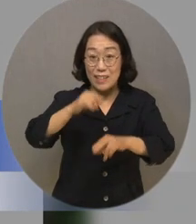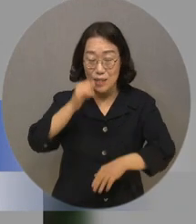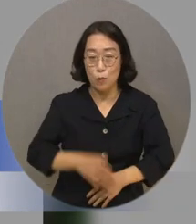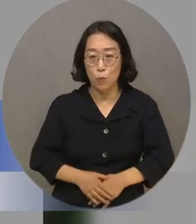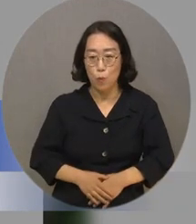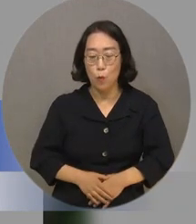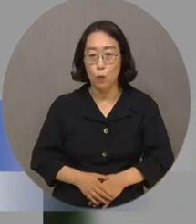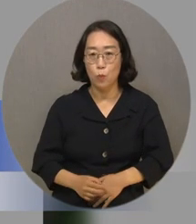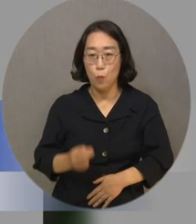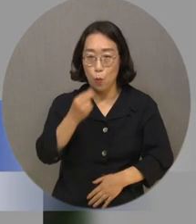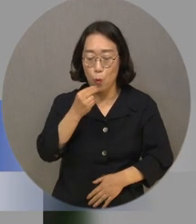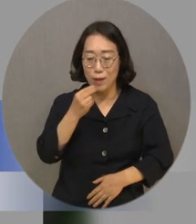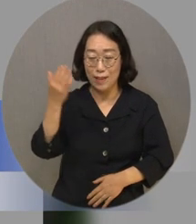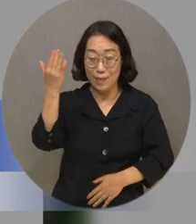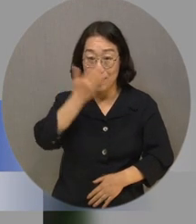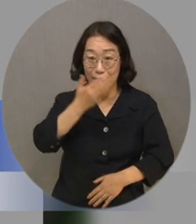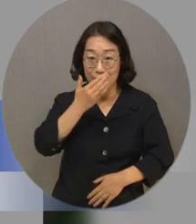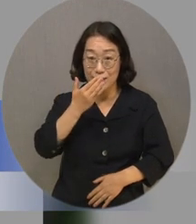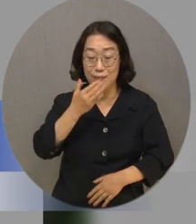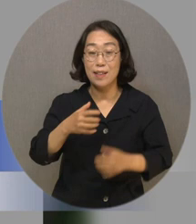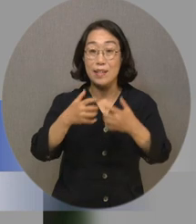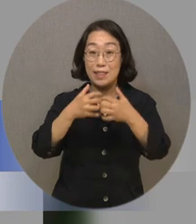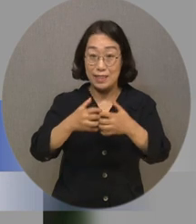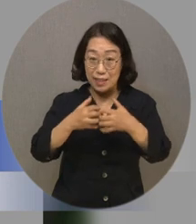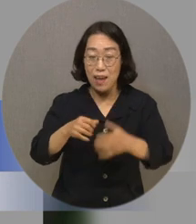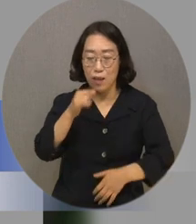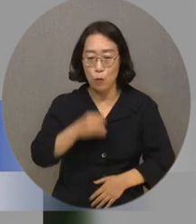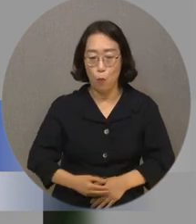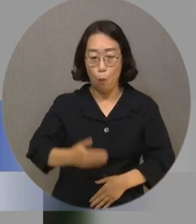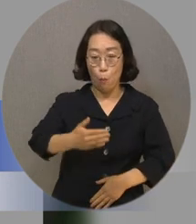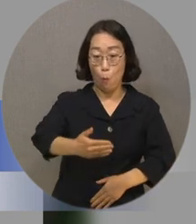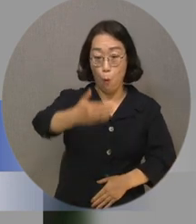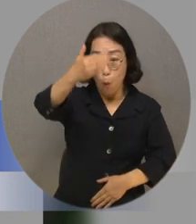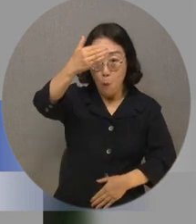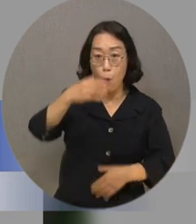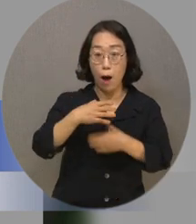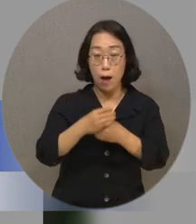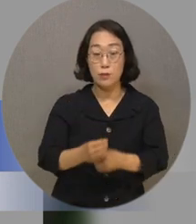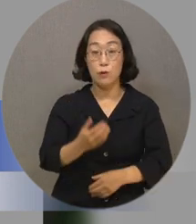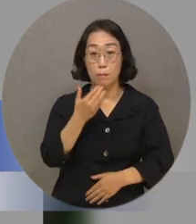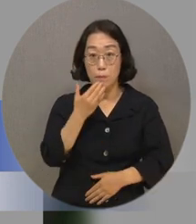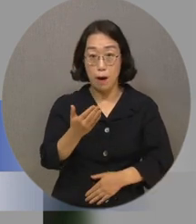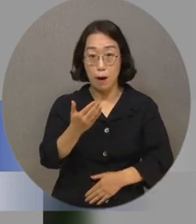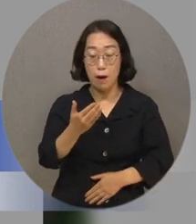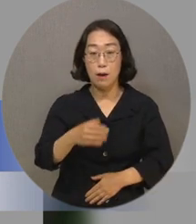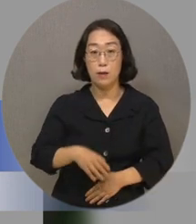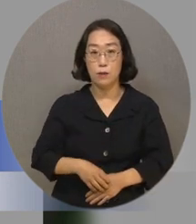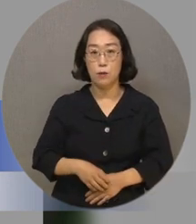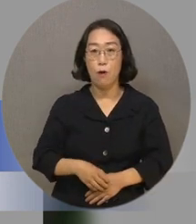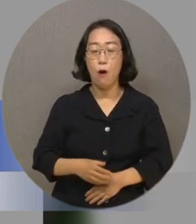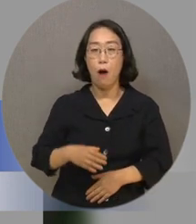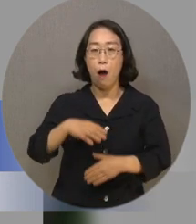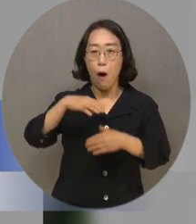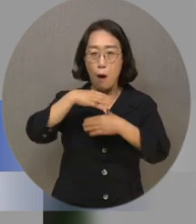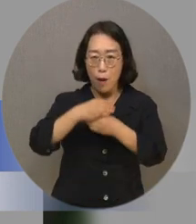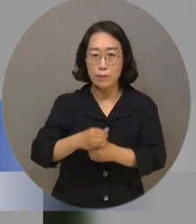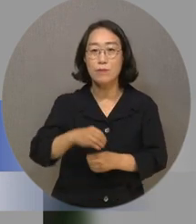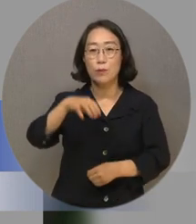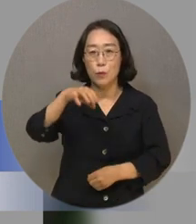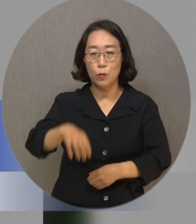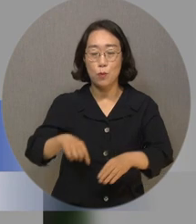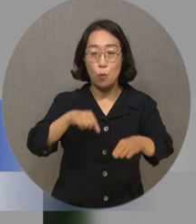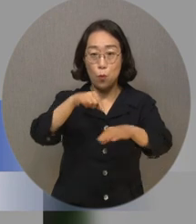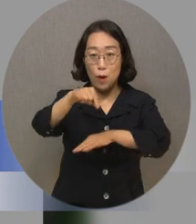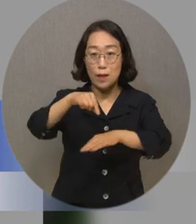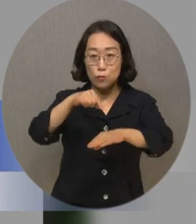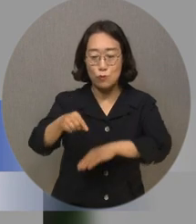살균 기능이 있는 공기청정기와 비말 차단 스크린 등이 설치되어 있어 안전하고 쾌적한 환경에서 아이와